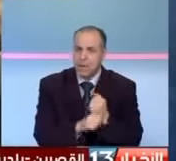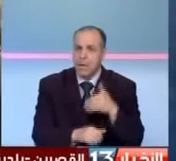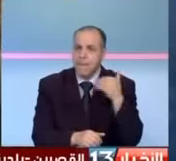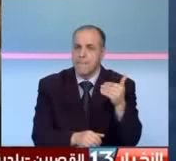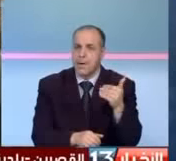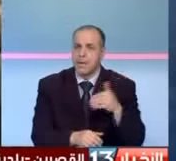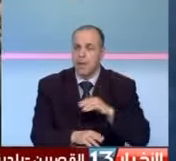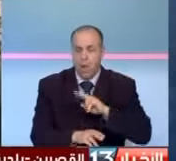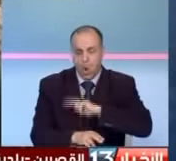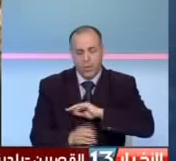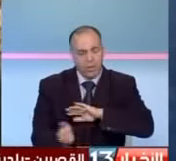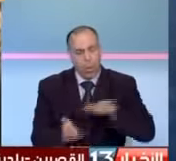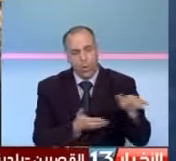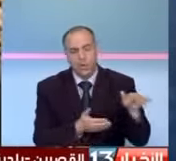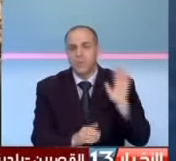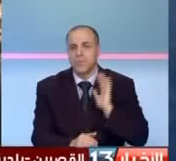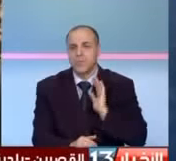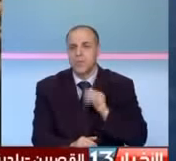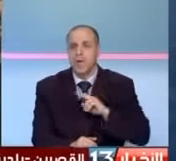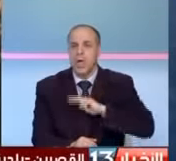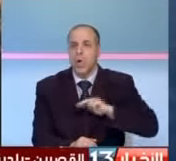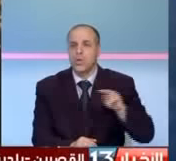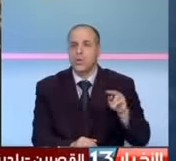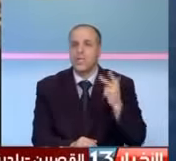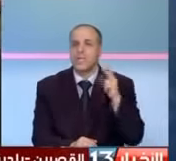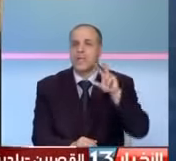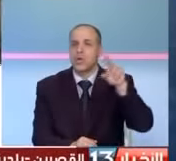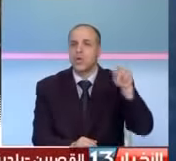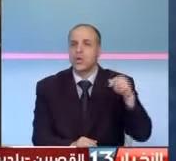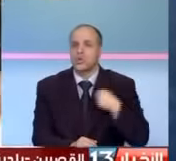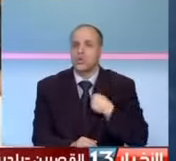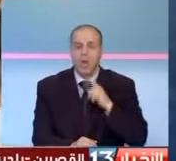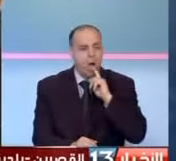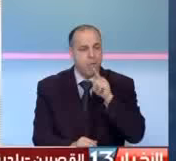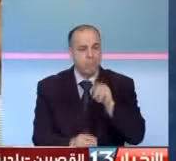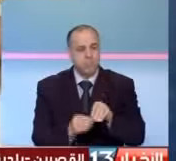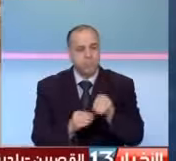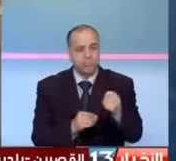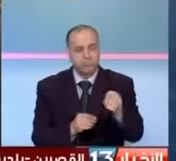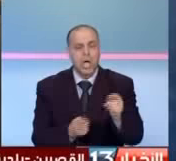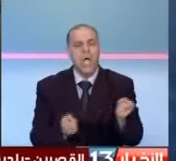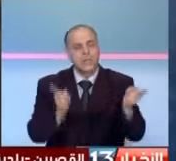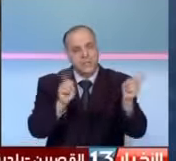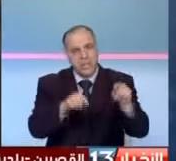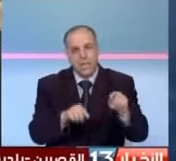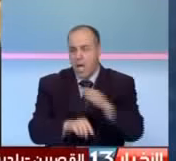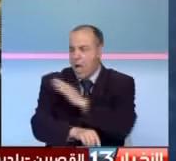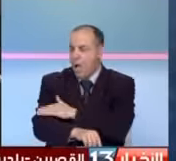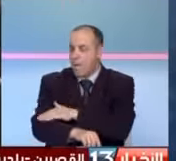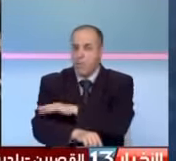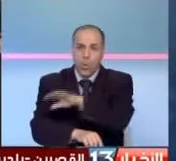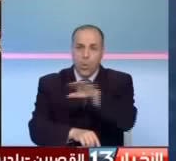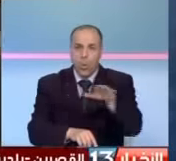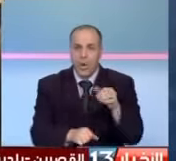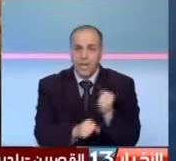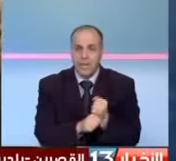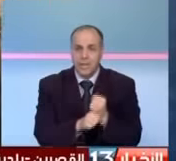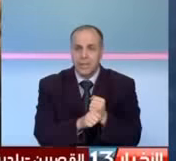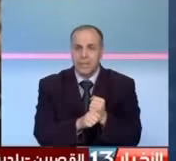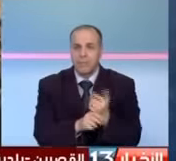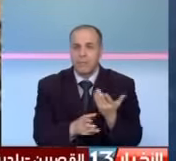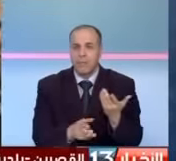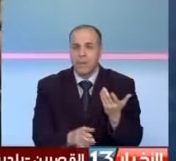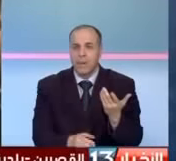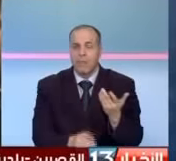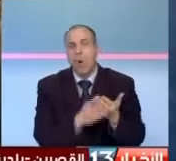5 سنين خرجونا انتريت، بعد الانتريت بقينا 3 شهور قالوا جاكم قرار التمديد مددنا. العمال اللي قاعدة تخدم تو